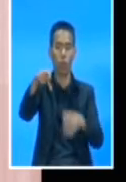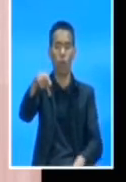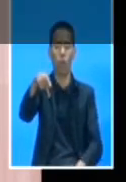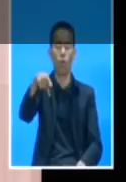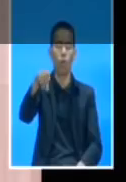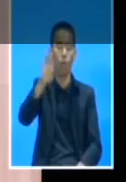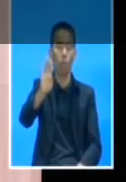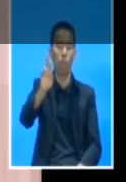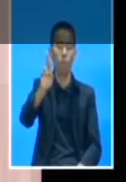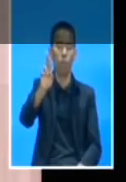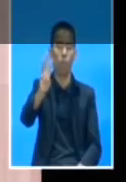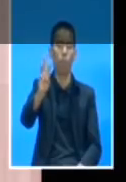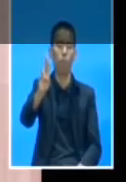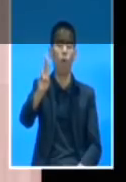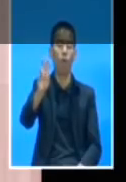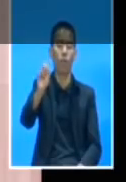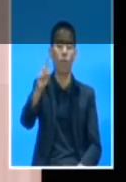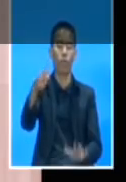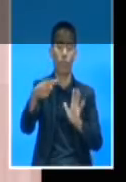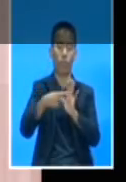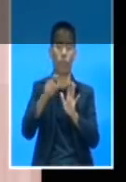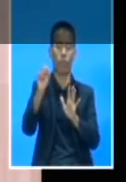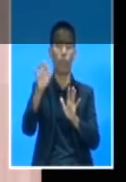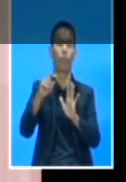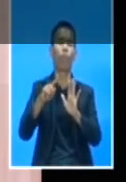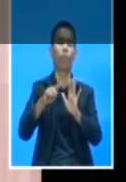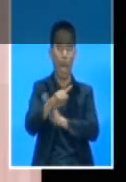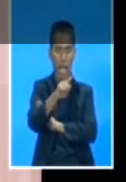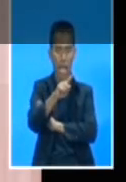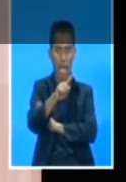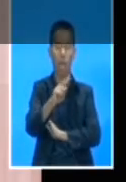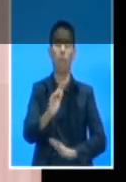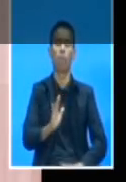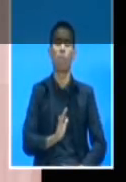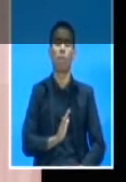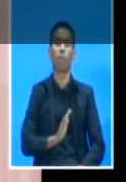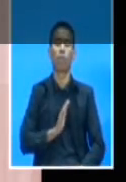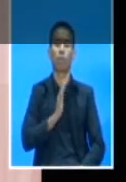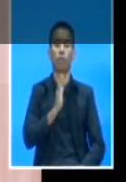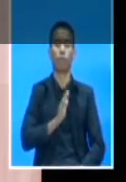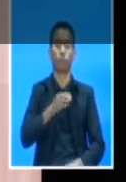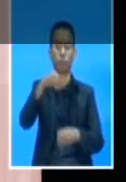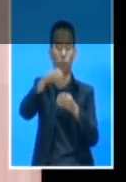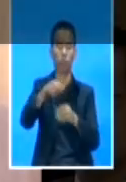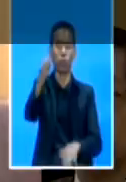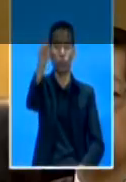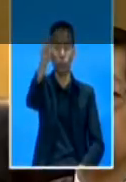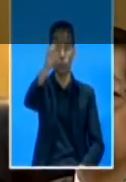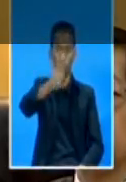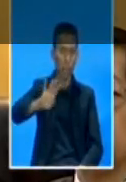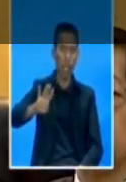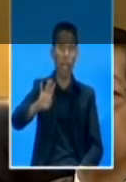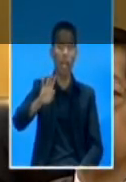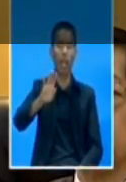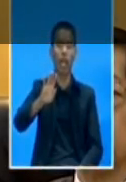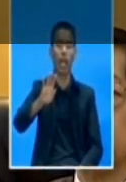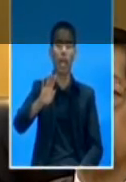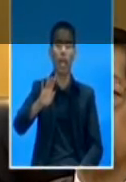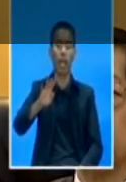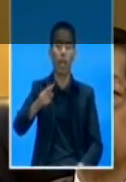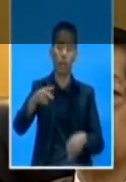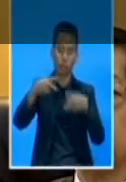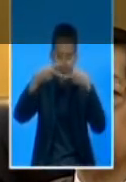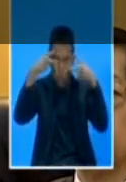ครั้งน่าภาคภูมิใจมากครับอยู่ในเอเชียคะแนนเราครับปลอดภัยด้านอาชญากรรมมาก